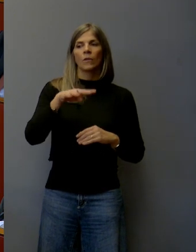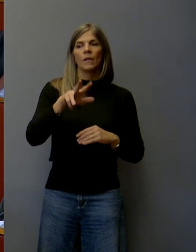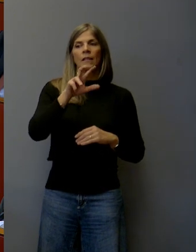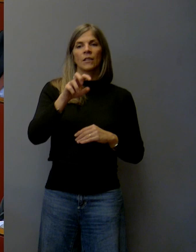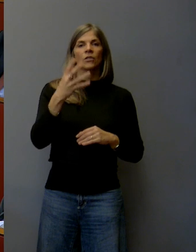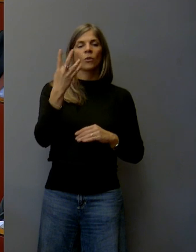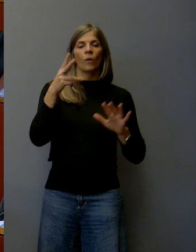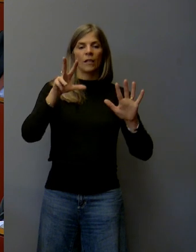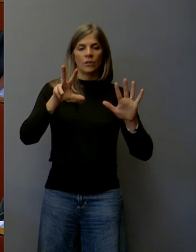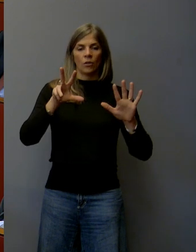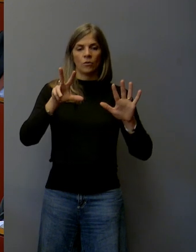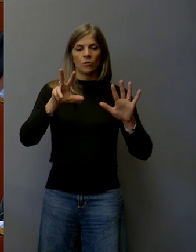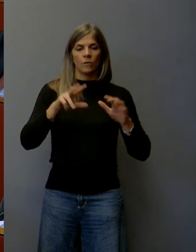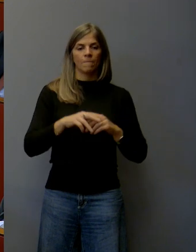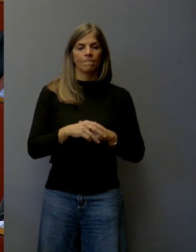scusa